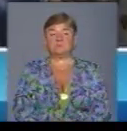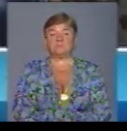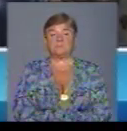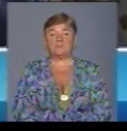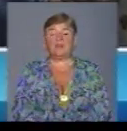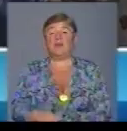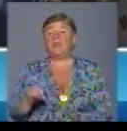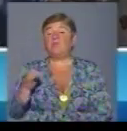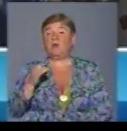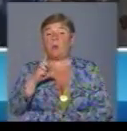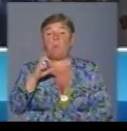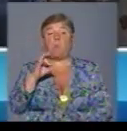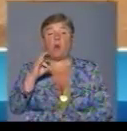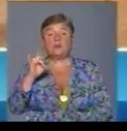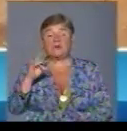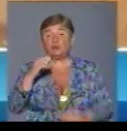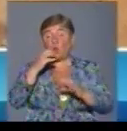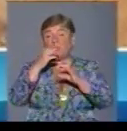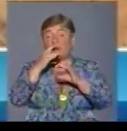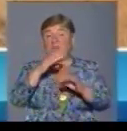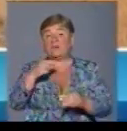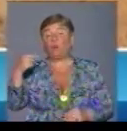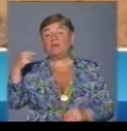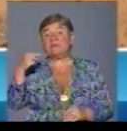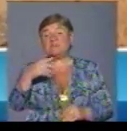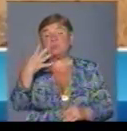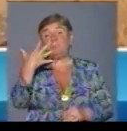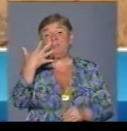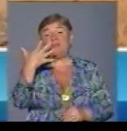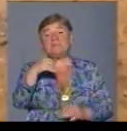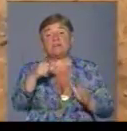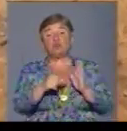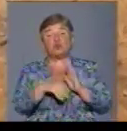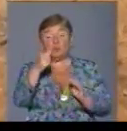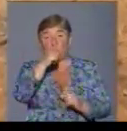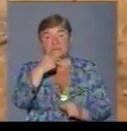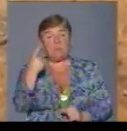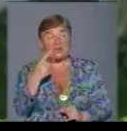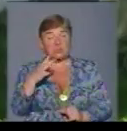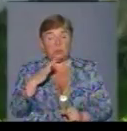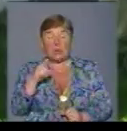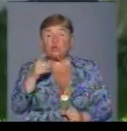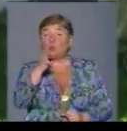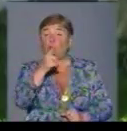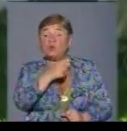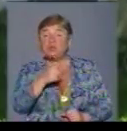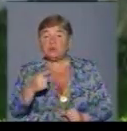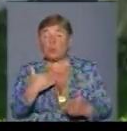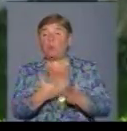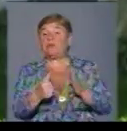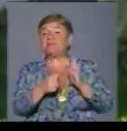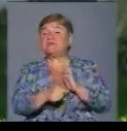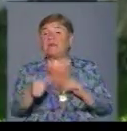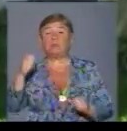Іван Больбан свою першу трембіту зробив у 1956 році. З того часу понад 60 років